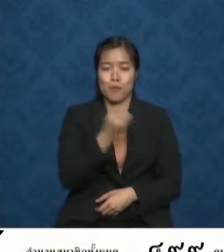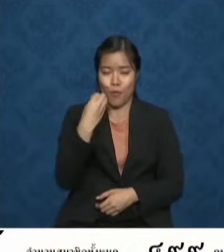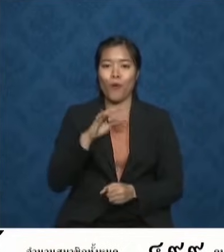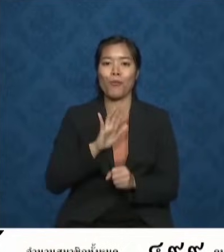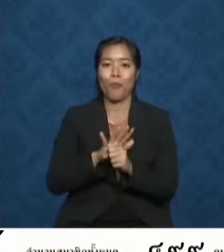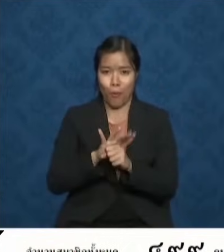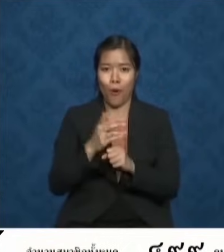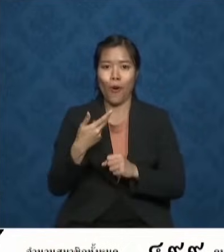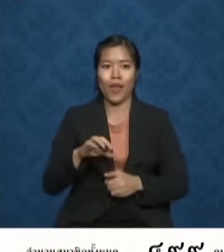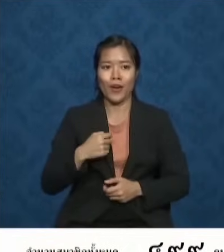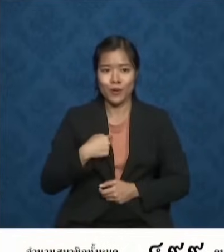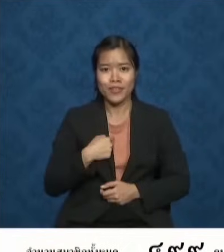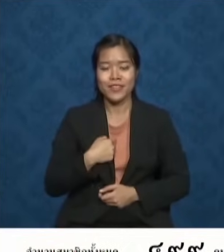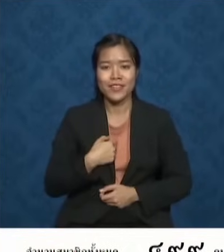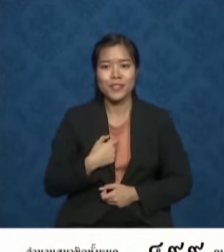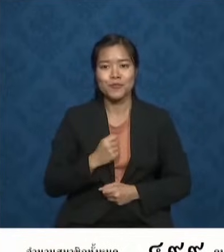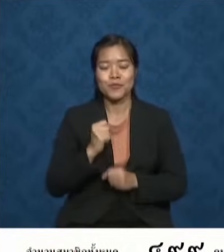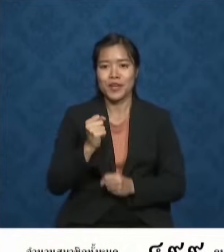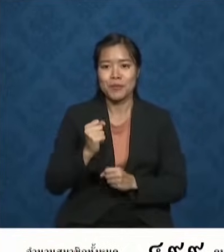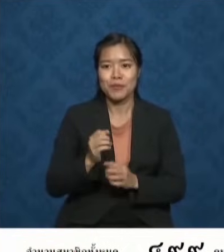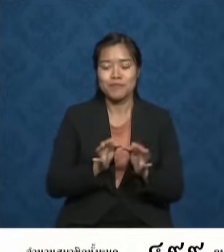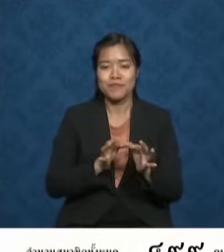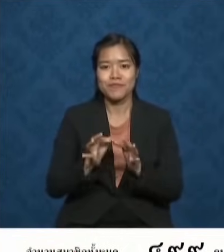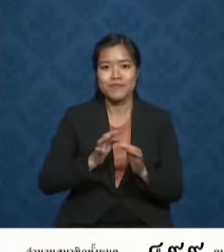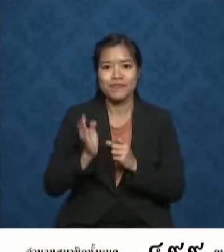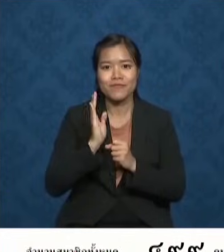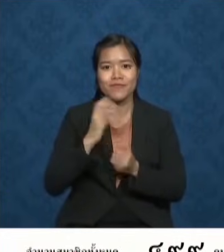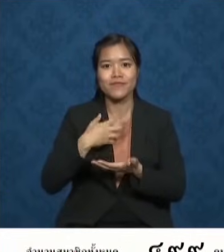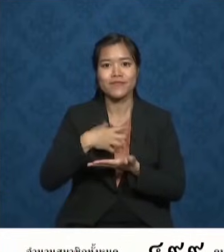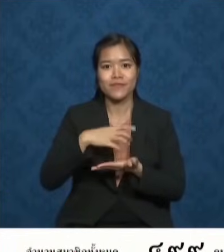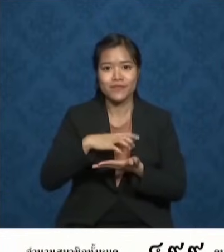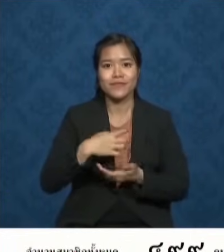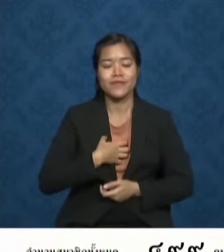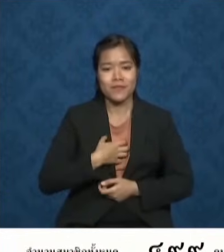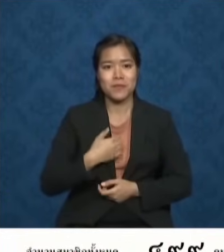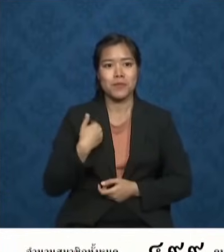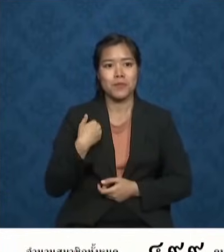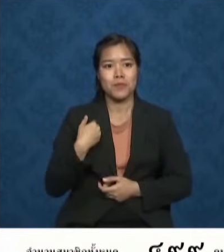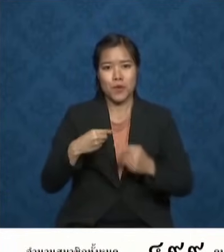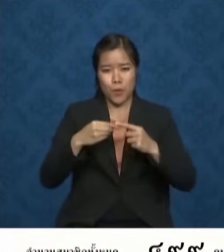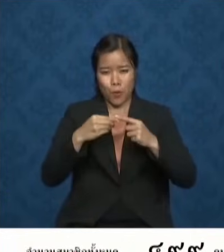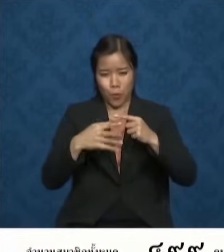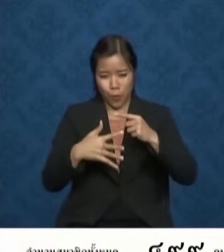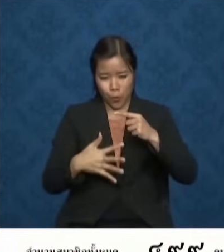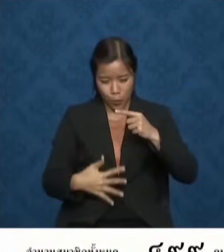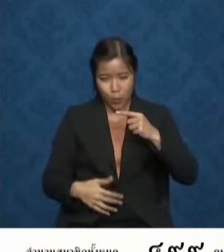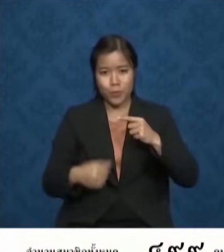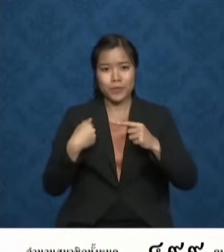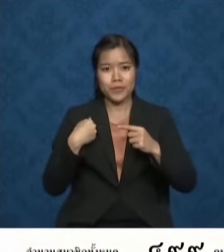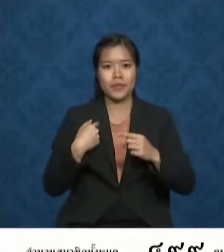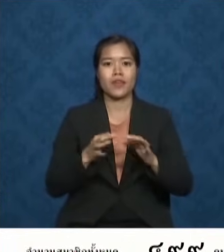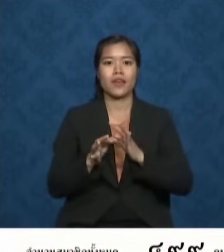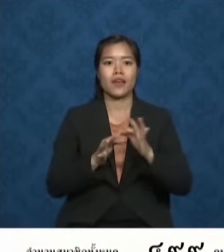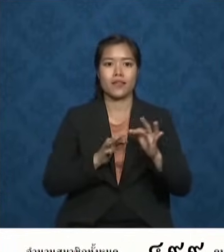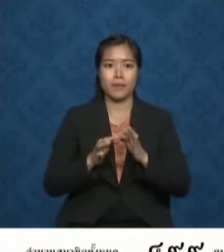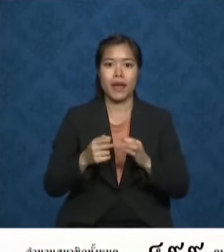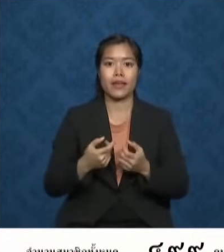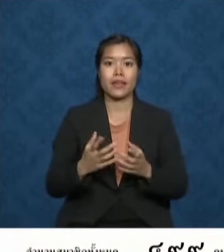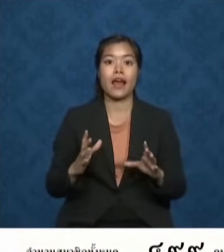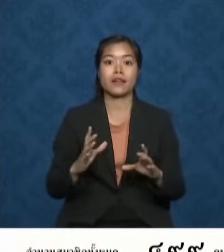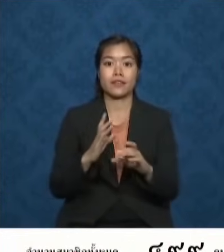ผมก็กำลังเครื่องติดมีหลายประเด็นมากที่อยากจะอธิบายขยายความเอาเป็นว่าสรุปอย่างนี้นะครับสรุป